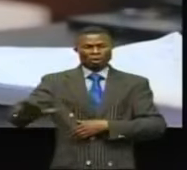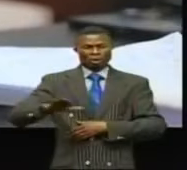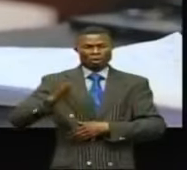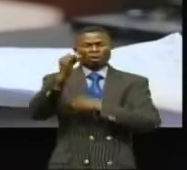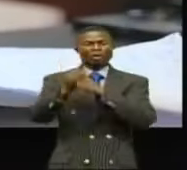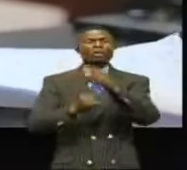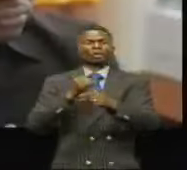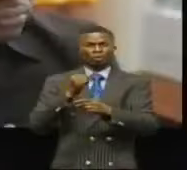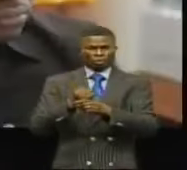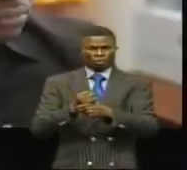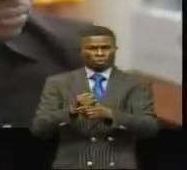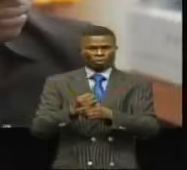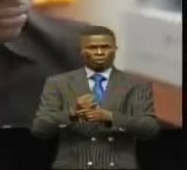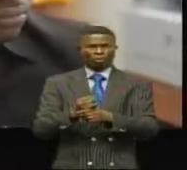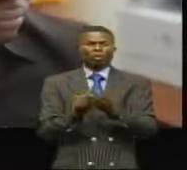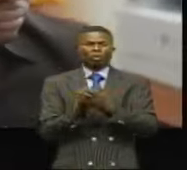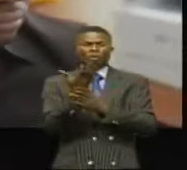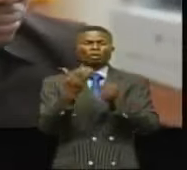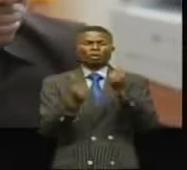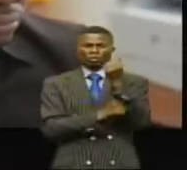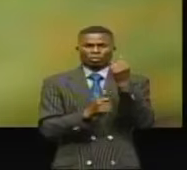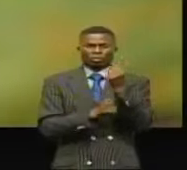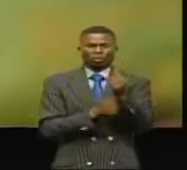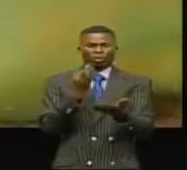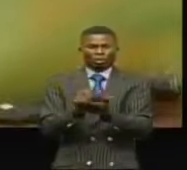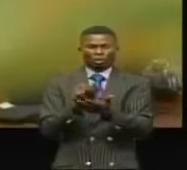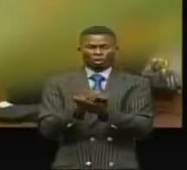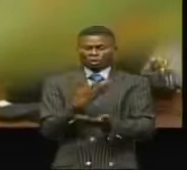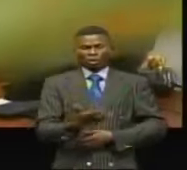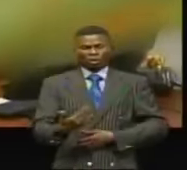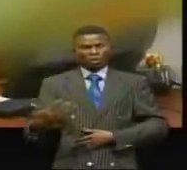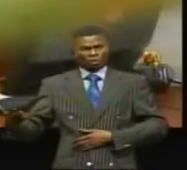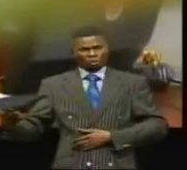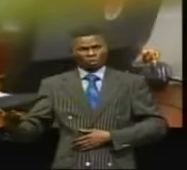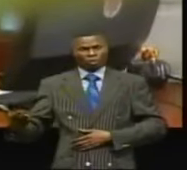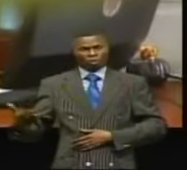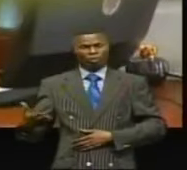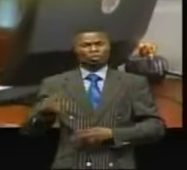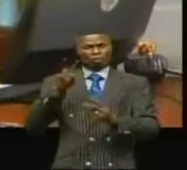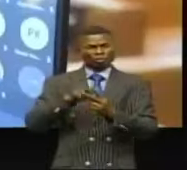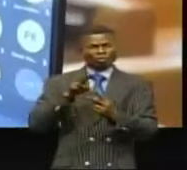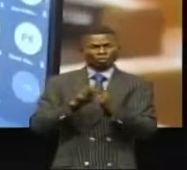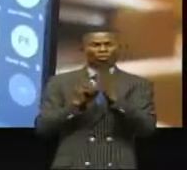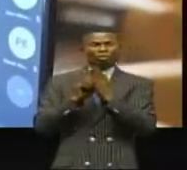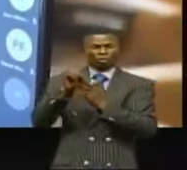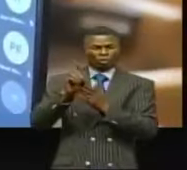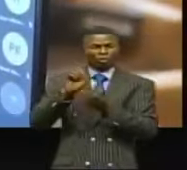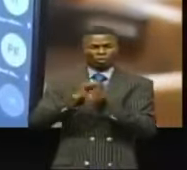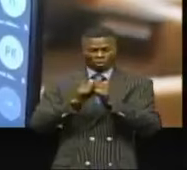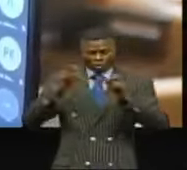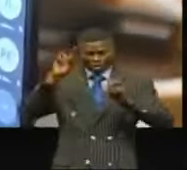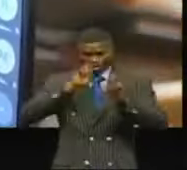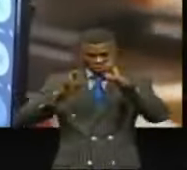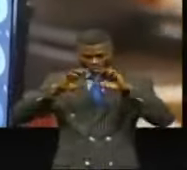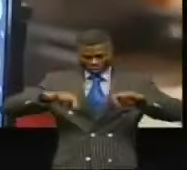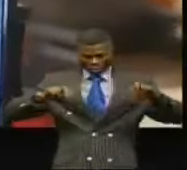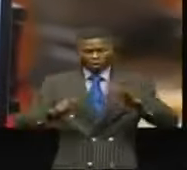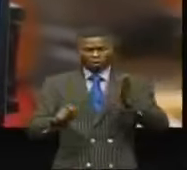international des ressources humaines, financières et matérielles pouvant garantir le développement du secteur de la recherche scientifique et